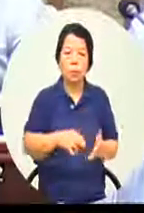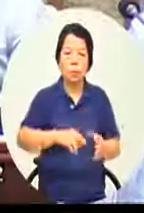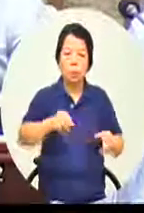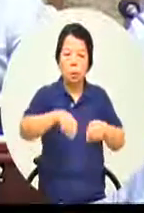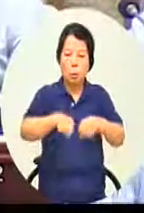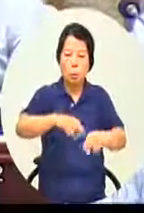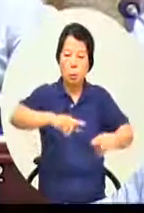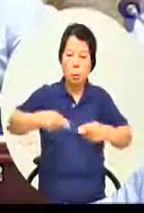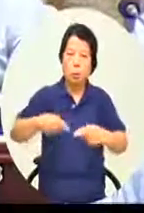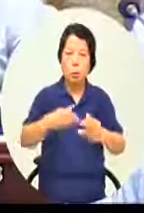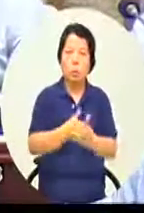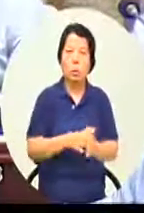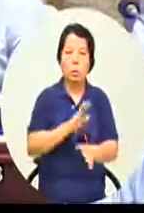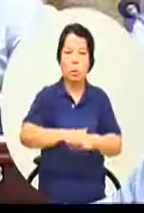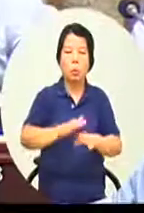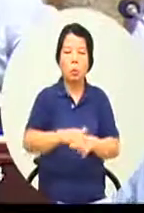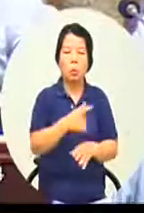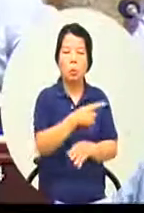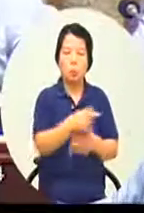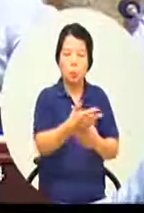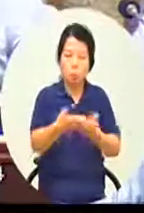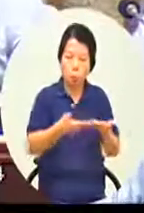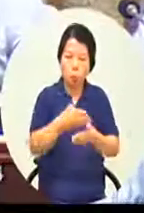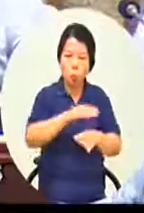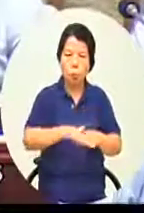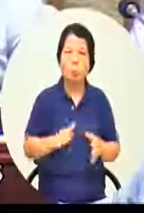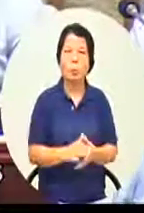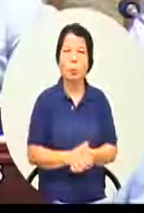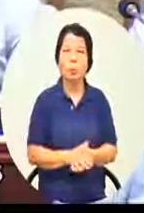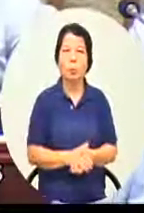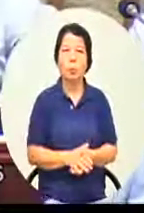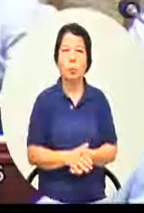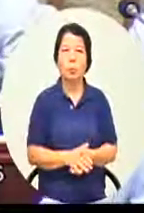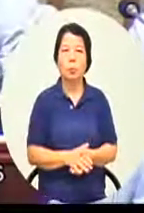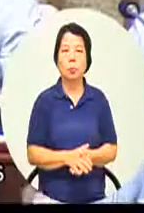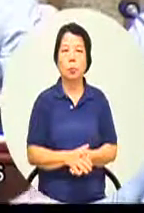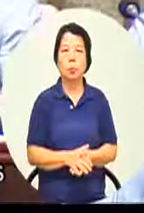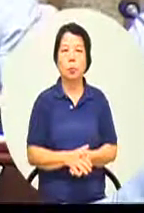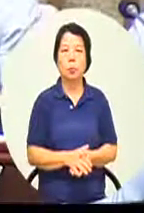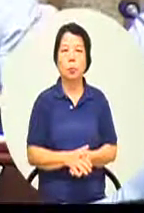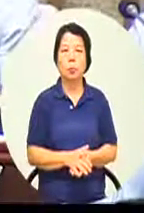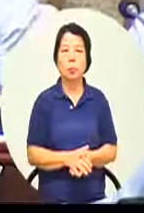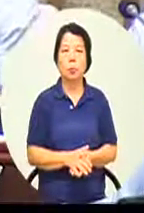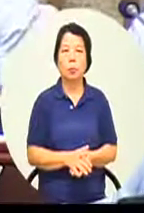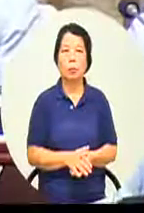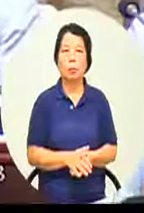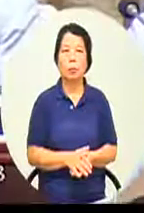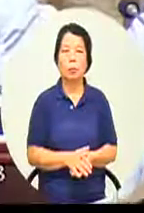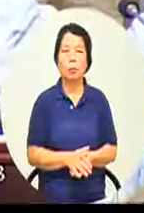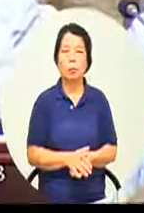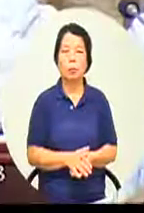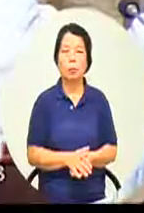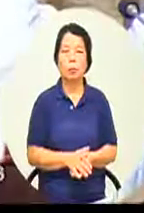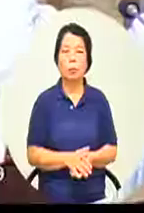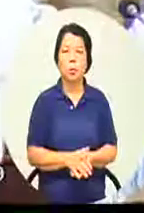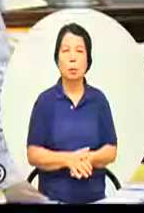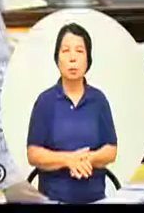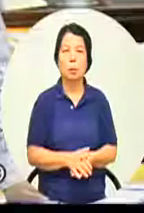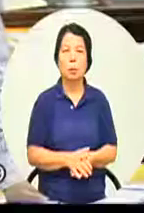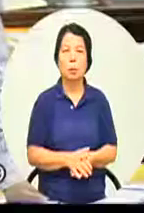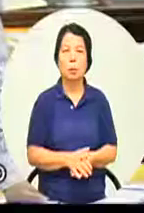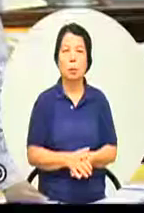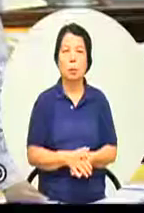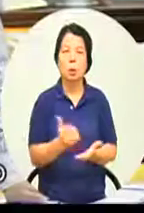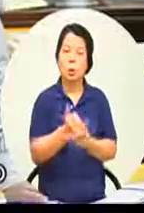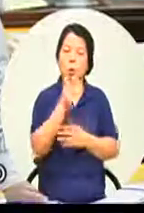那当然会有何议员所谈的部分，那这一部分我们再跟厂商这一部分来协商。 这个部分请局长会后我们再讨论了、哦、那再来我还是要